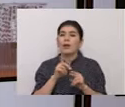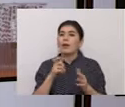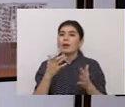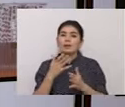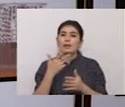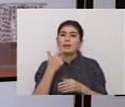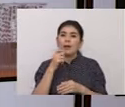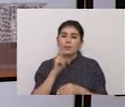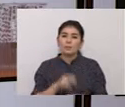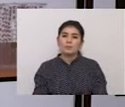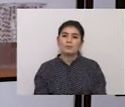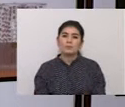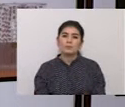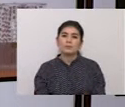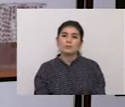gap?